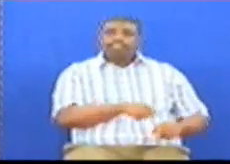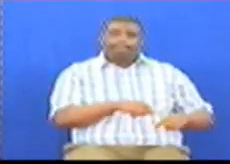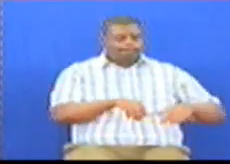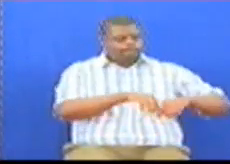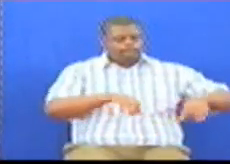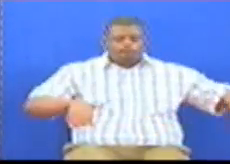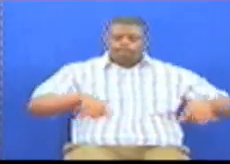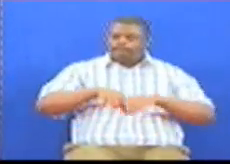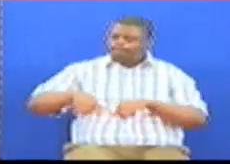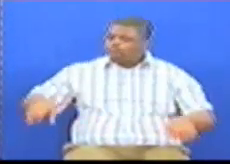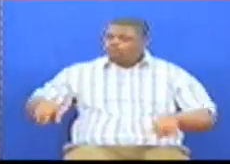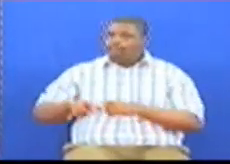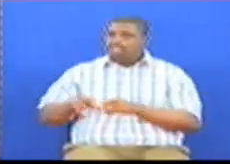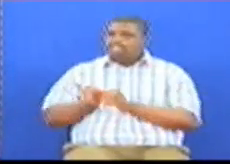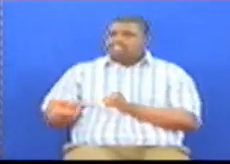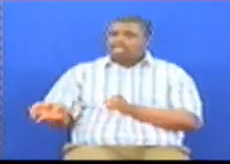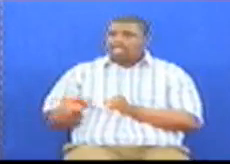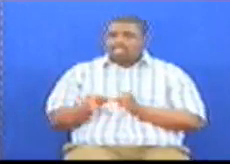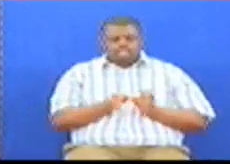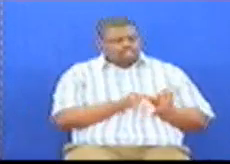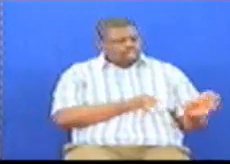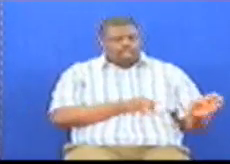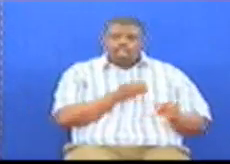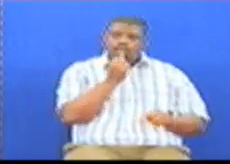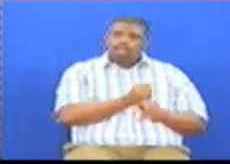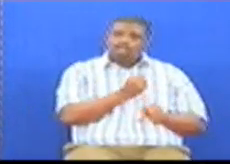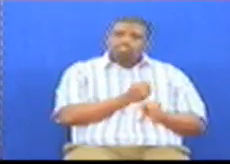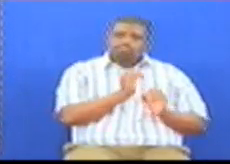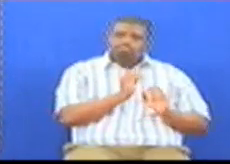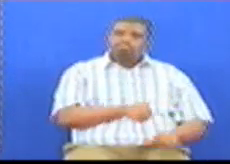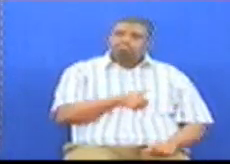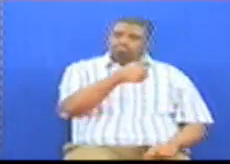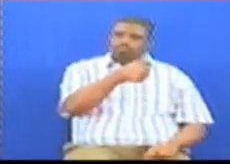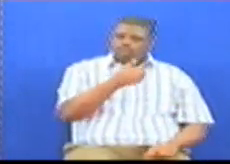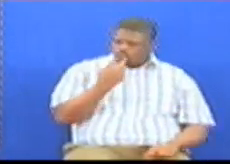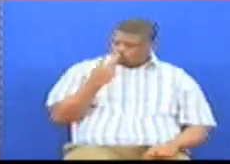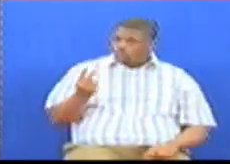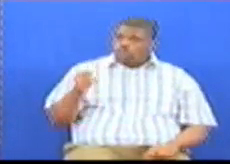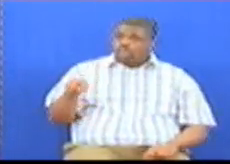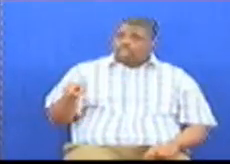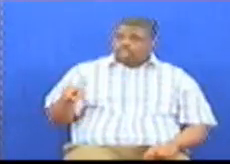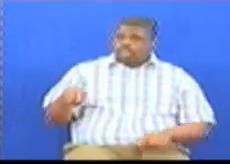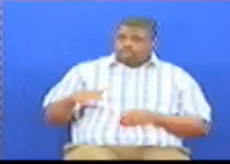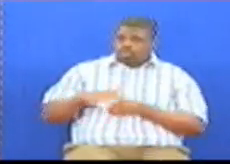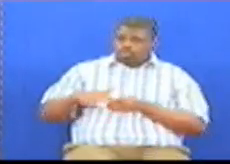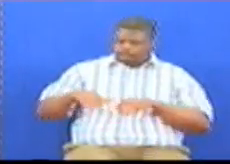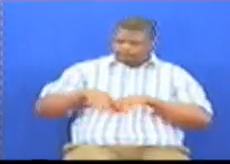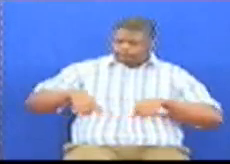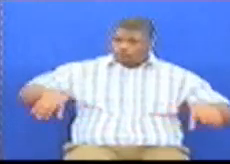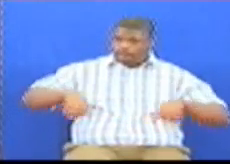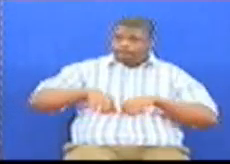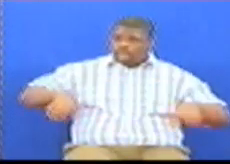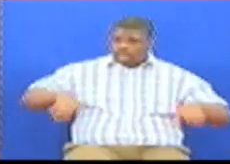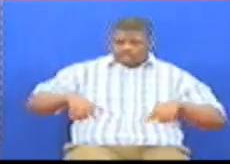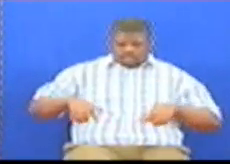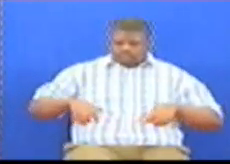bajeti umetenga na mmefanya kazi vizuri sana. Basi muone tunayo mabomba katika jimbo la Mbulu vijijini yanapaswa